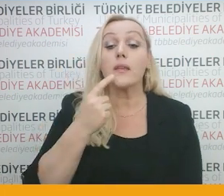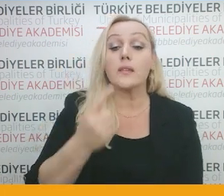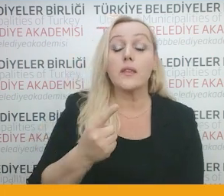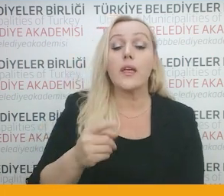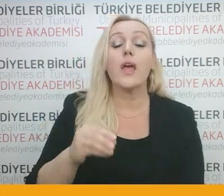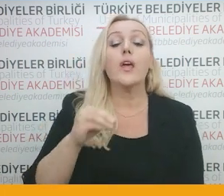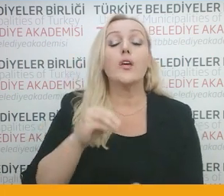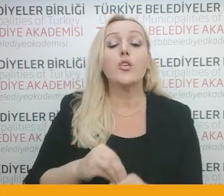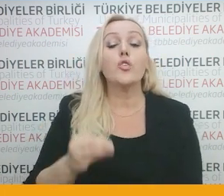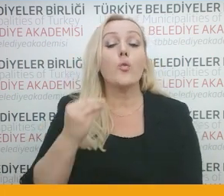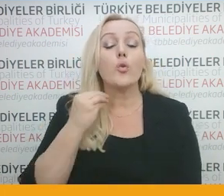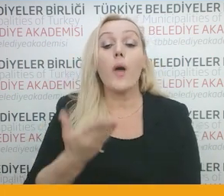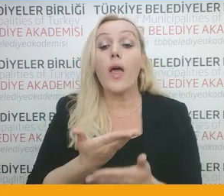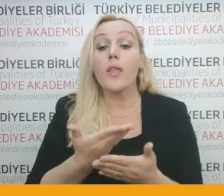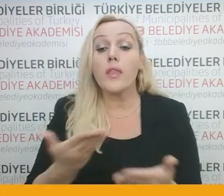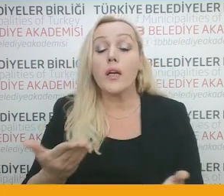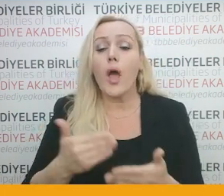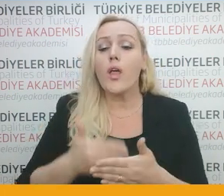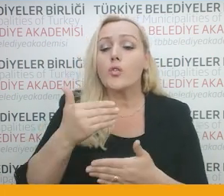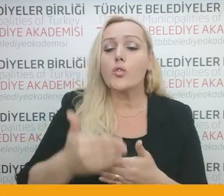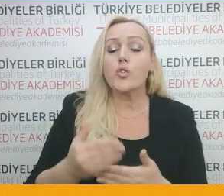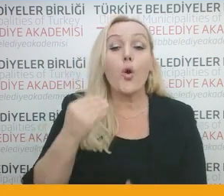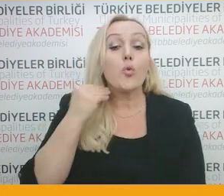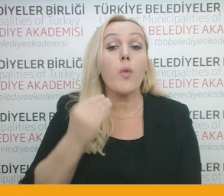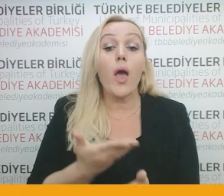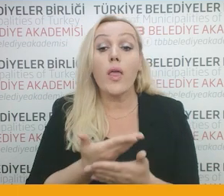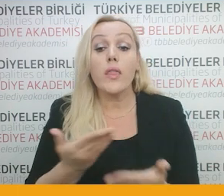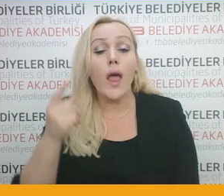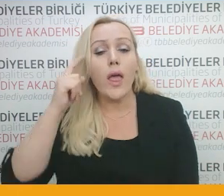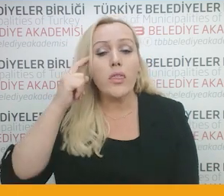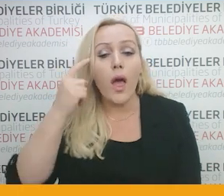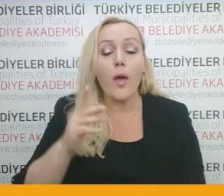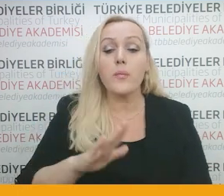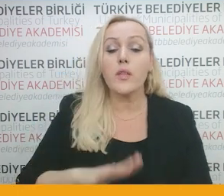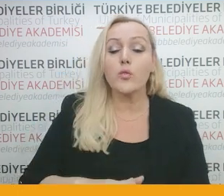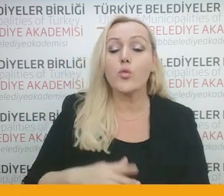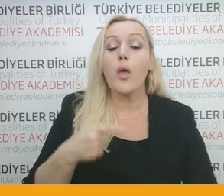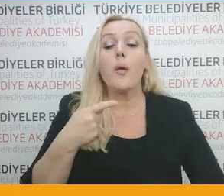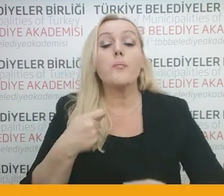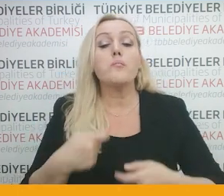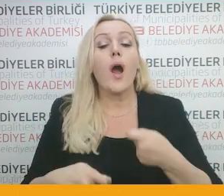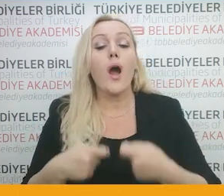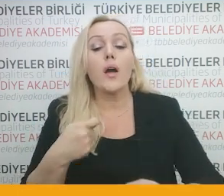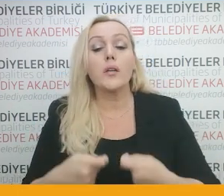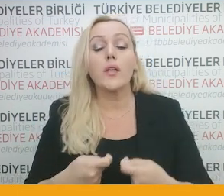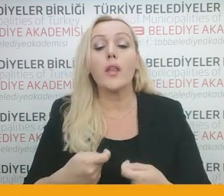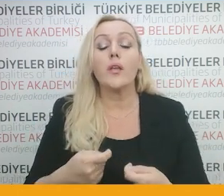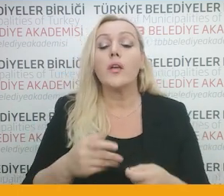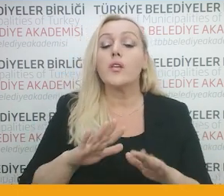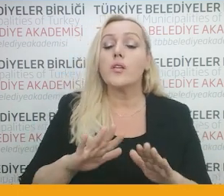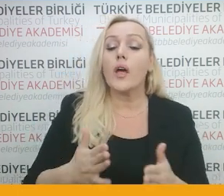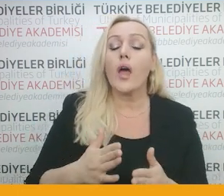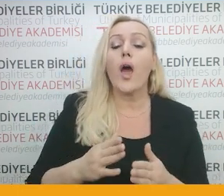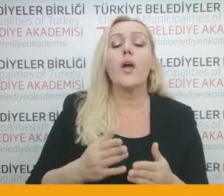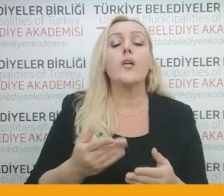iç borçlanmayı ne kadar öngörüyoruz, dış borçlanmayı ne kadar öngörüyoruz? Likidite amaçlı bankada veya kasamızda nakit